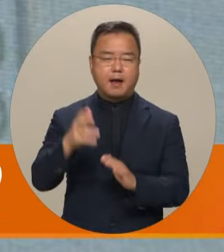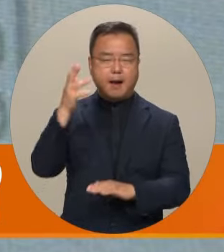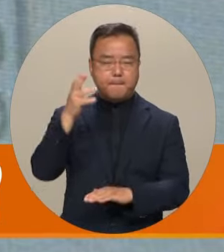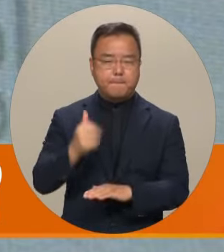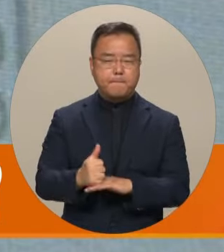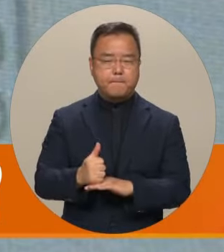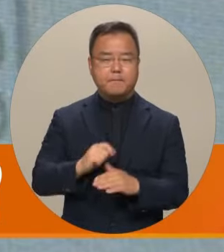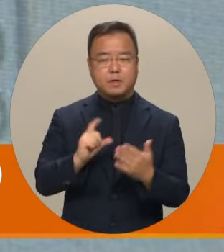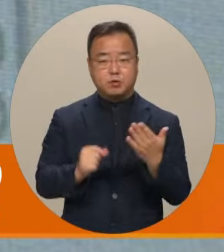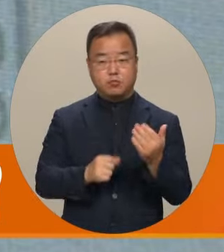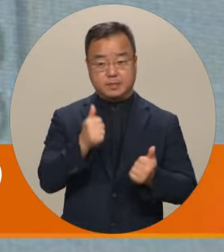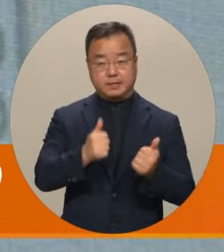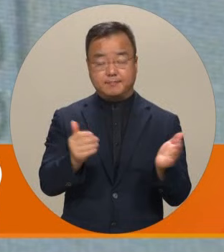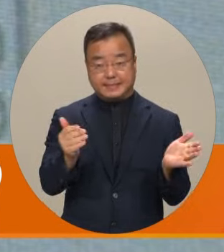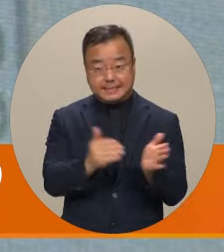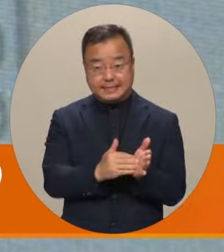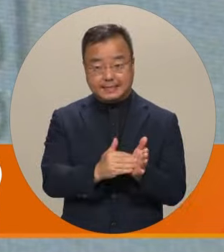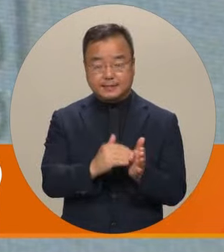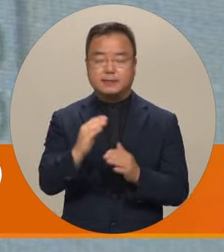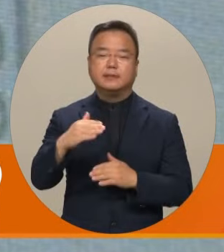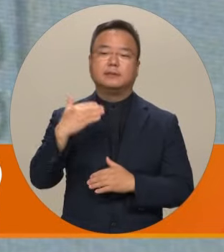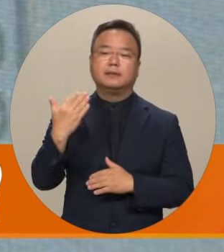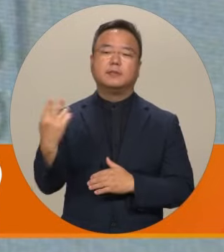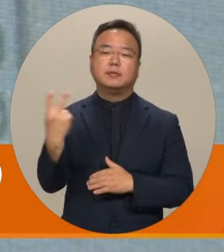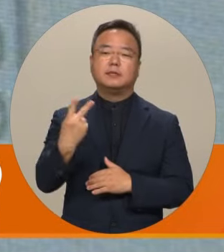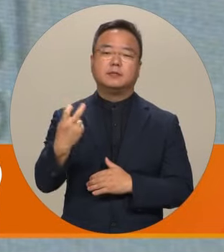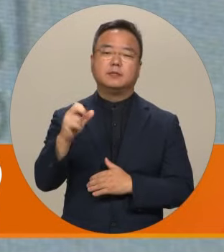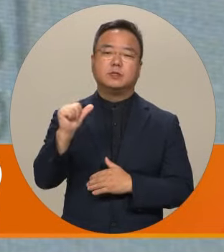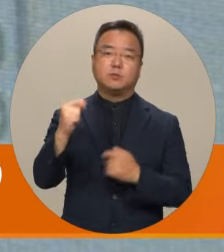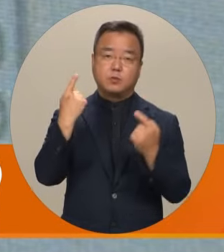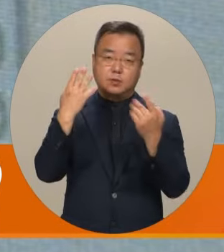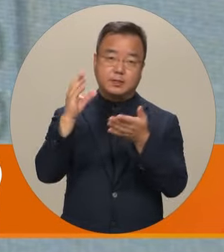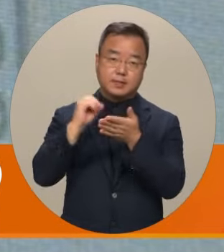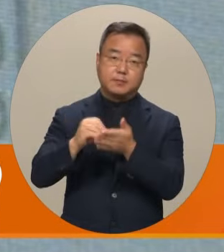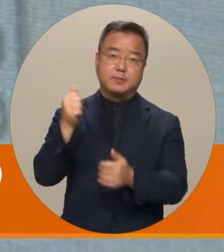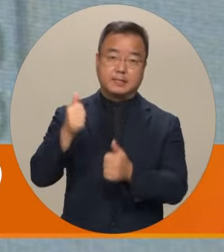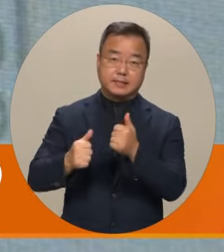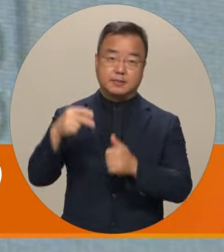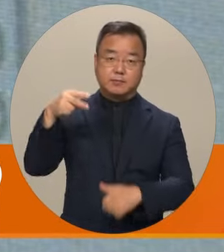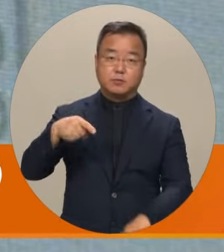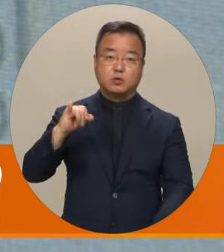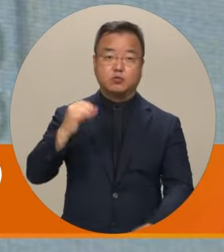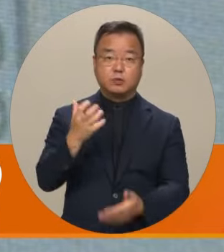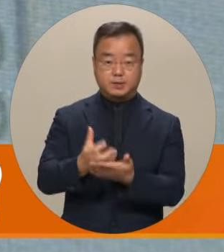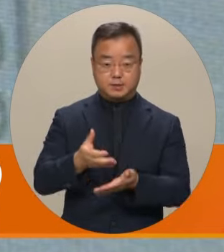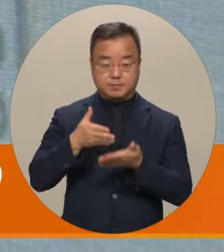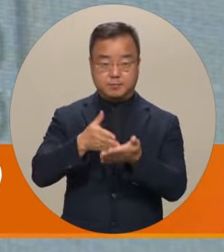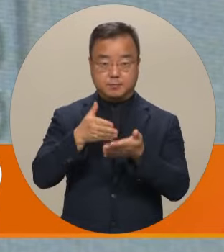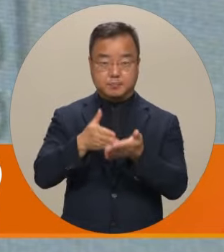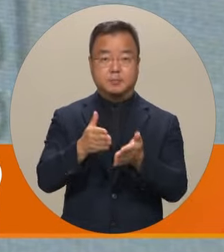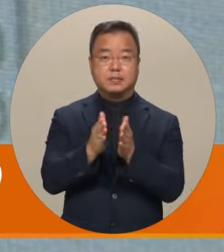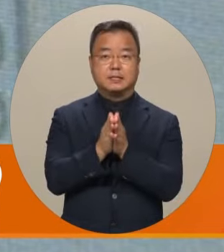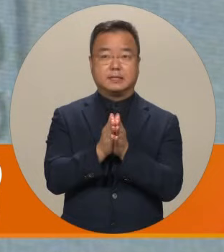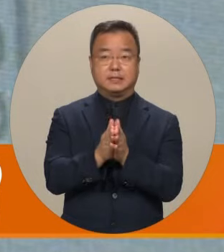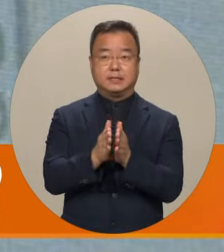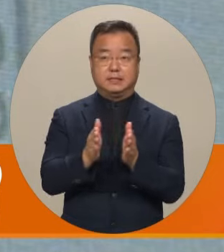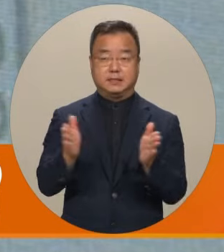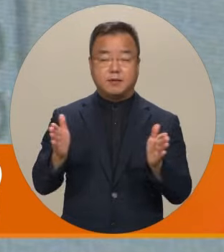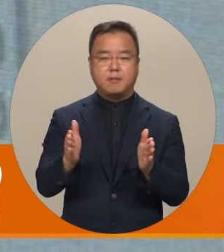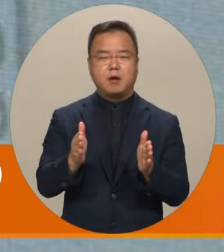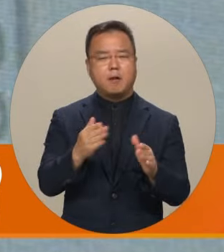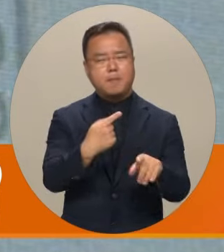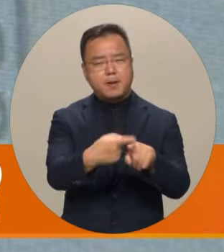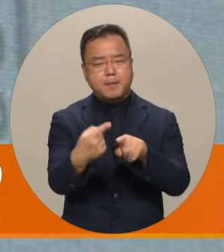모의 평가도 끝나고 이제 2025학년도 대입 수시 전형이 본격 시작됐습니다이 다양한 평가